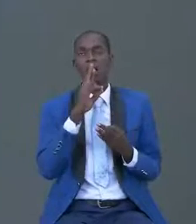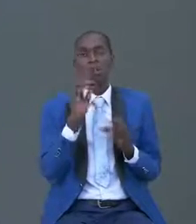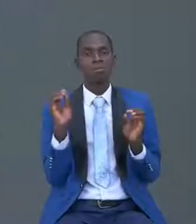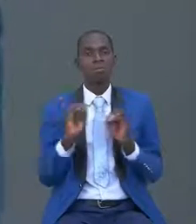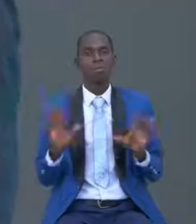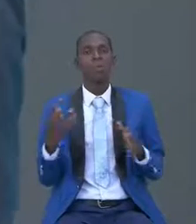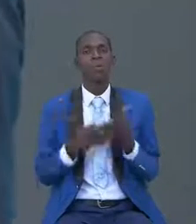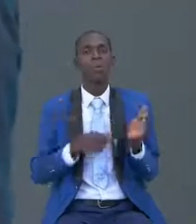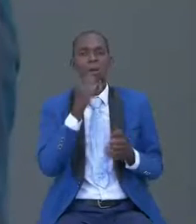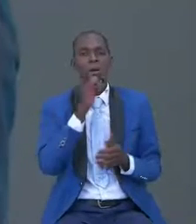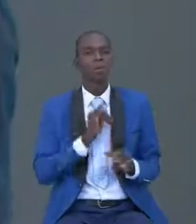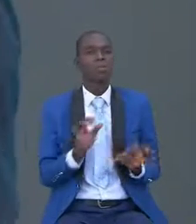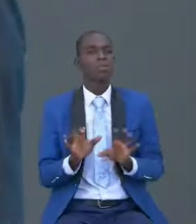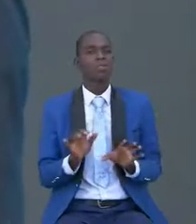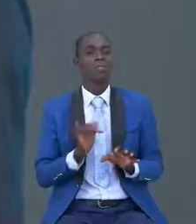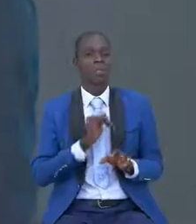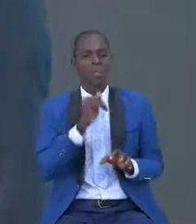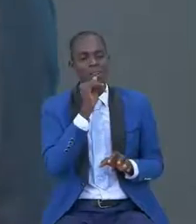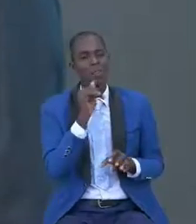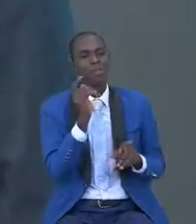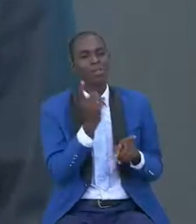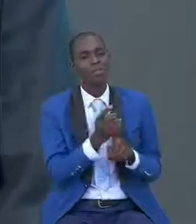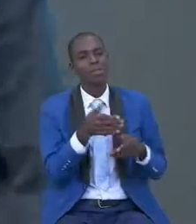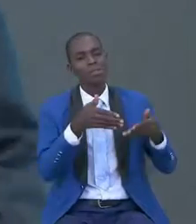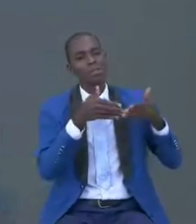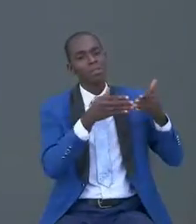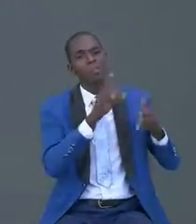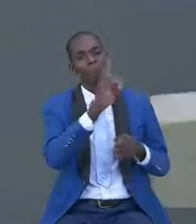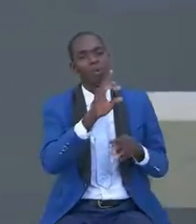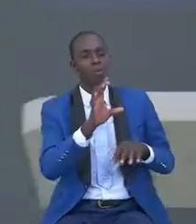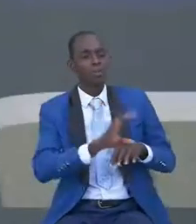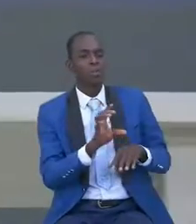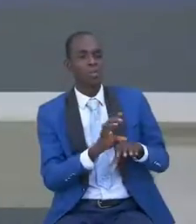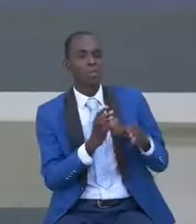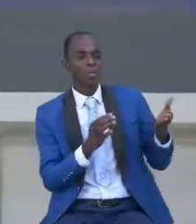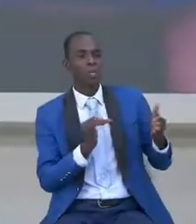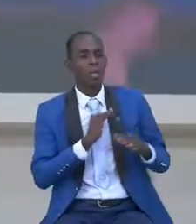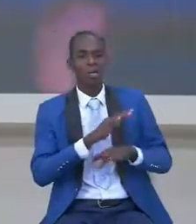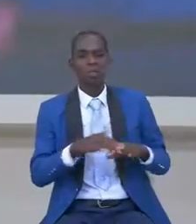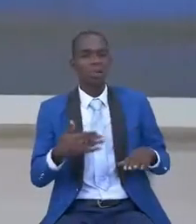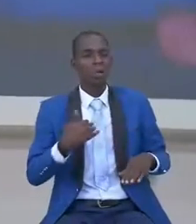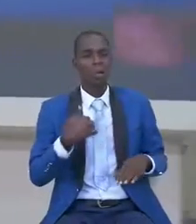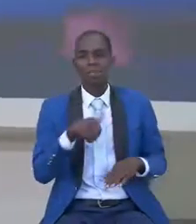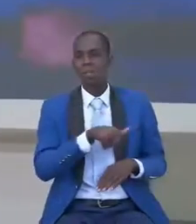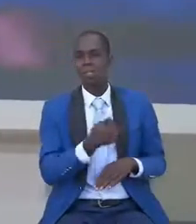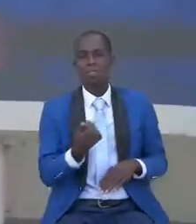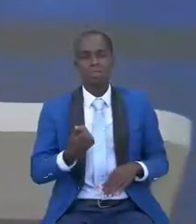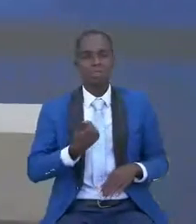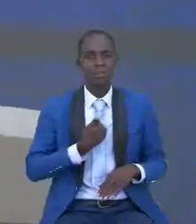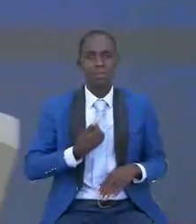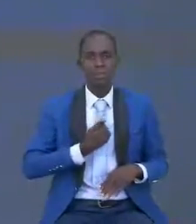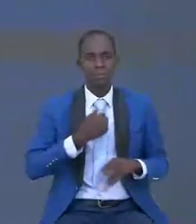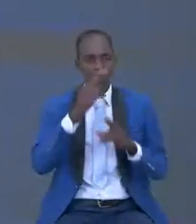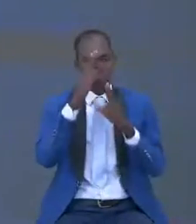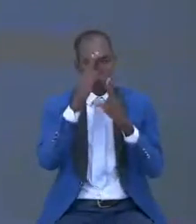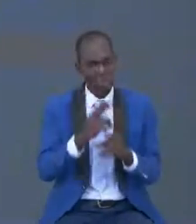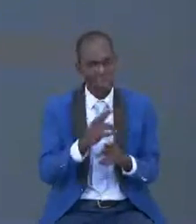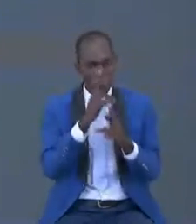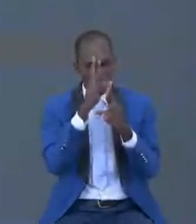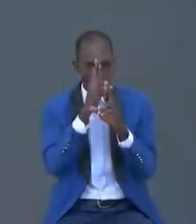fais? Je suis le pasteur d'une église là-bas, et je n'ai même pas d'estime de soi, il n'y a même pas de respect de